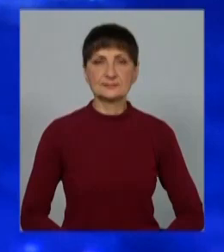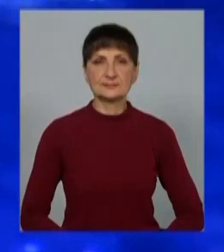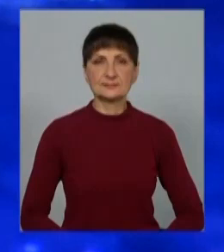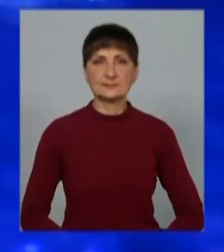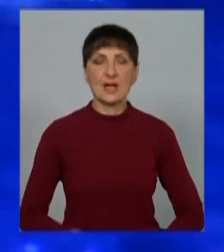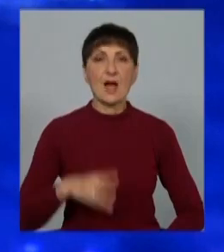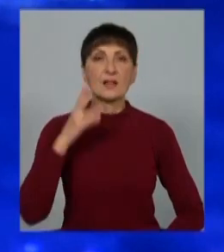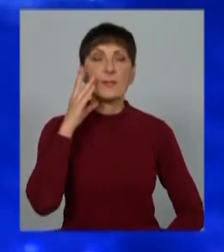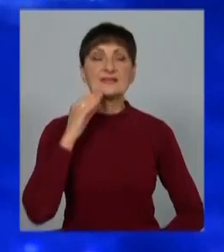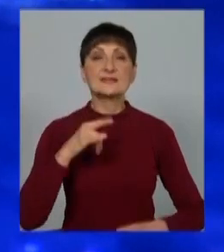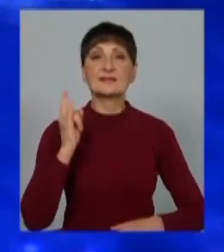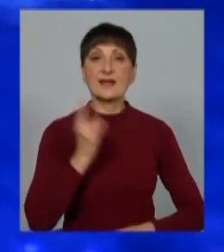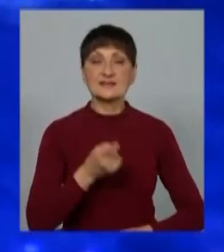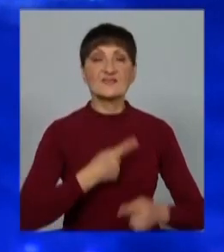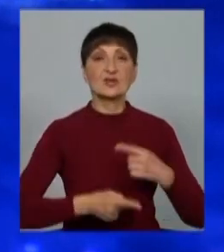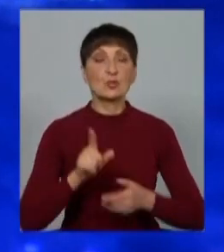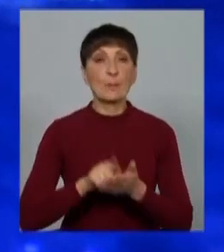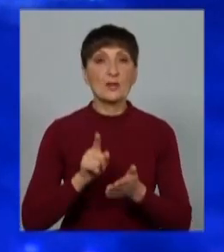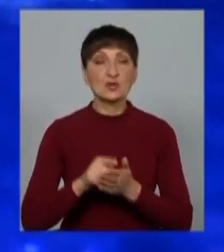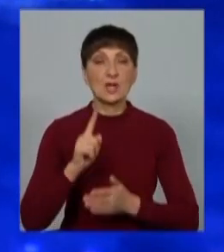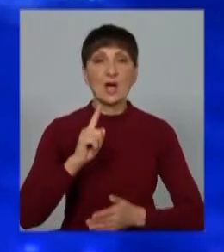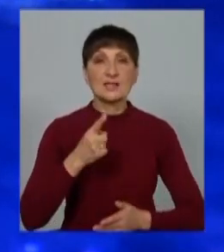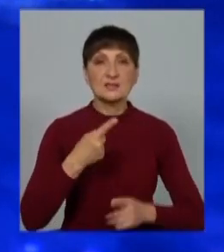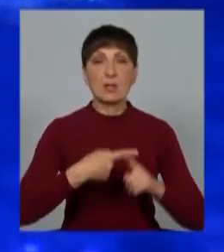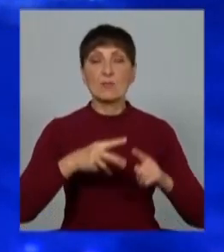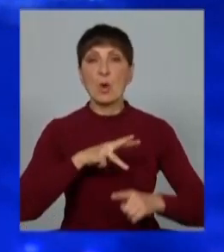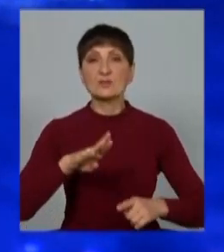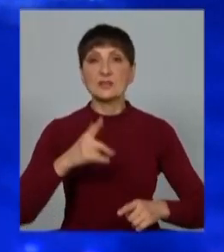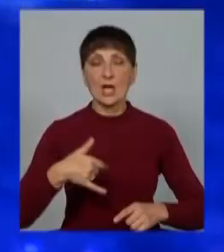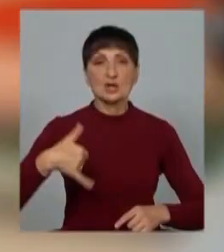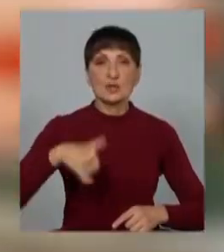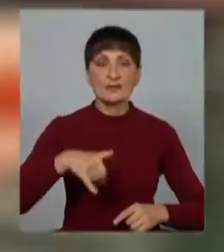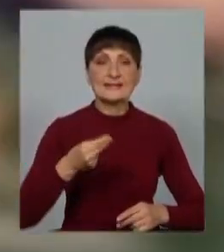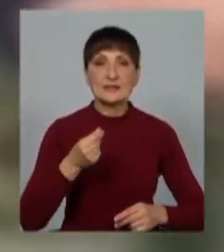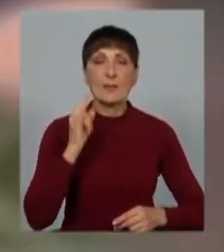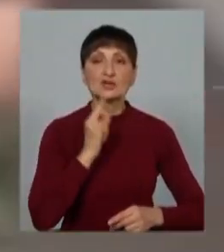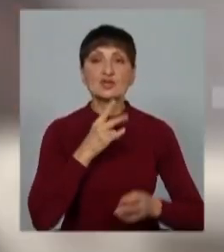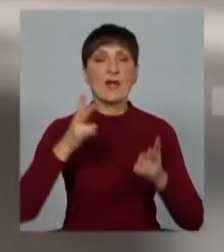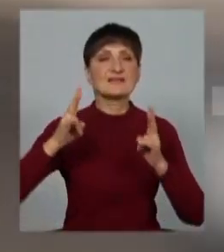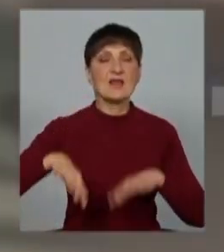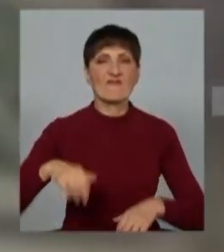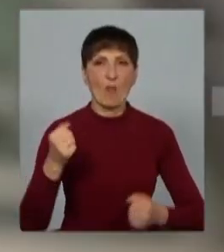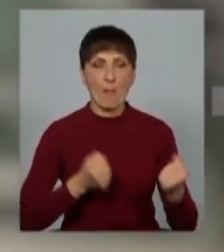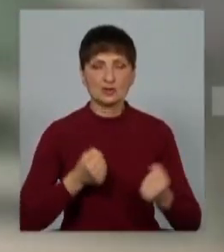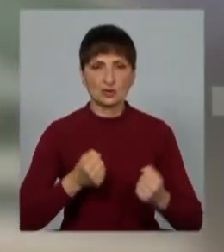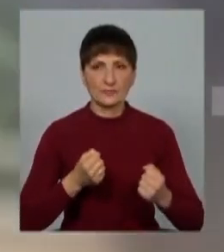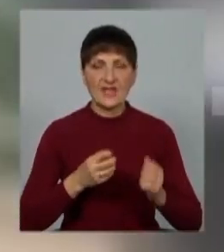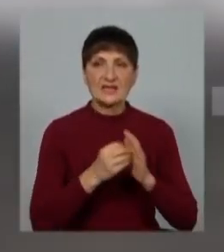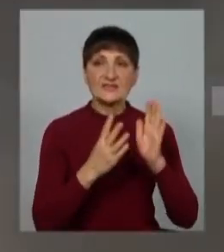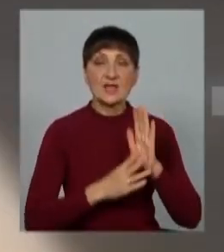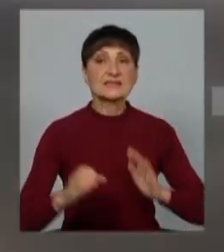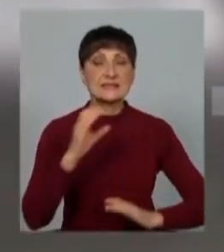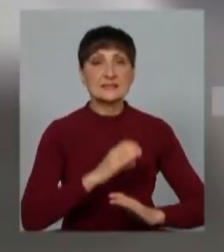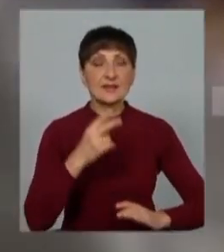алматинский таксист вернул пенсионерки полтора миллиона тенге чемодан с деньгами женщина оставила в машине 19